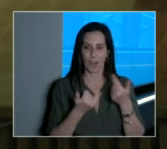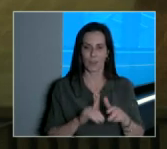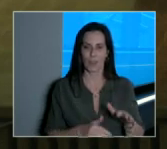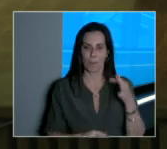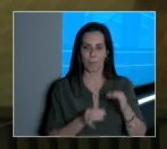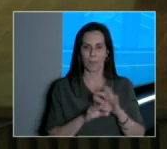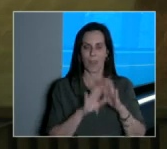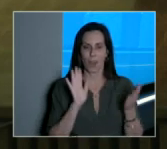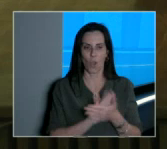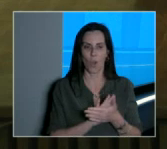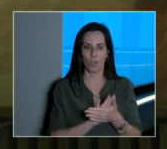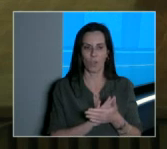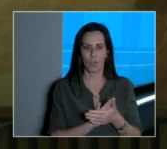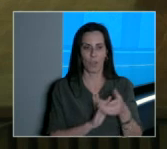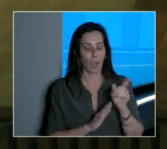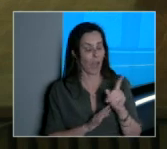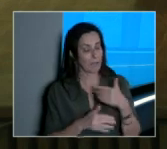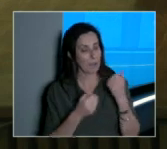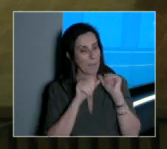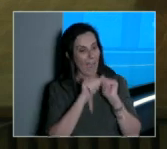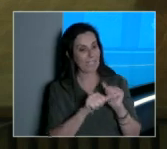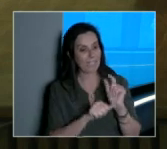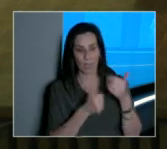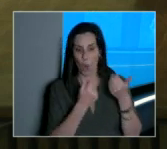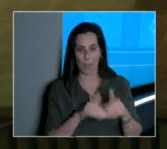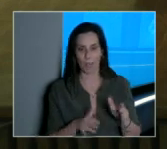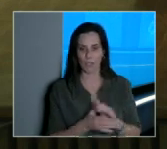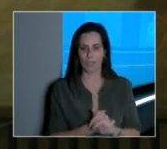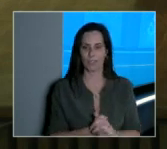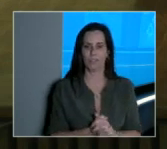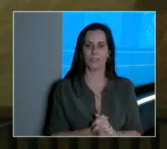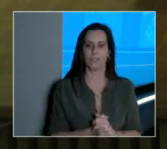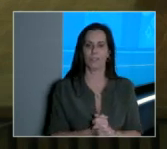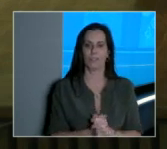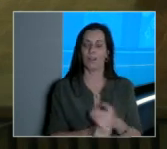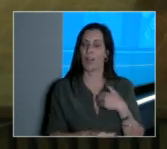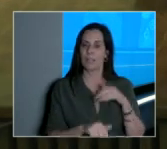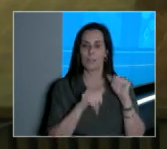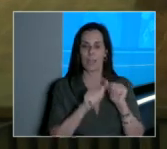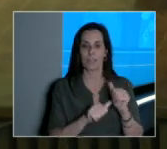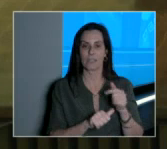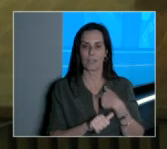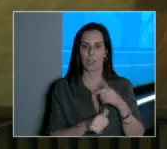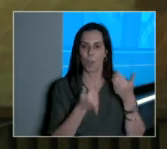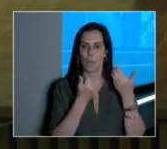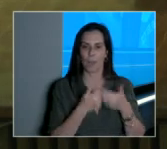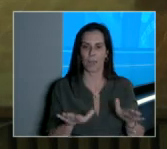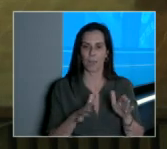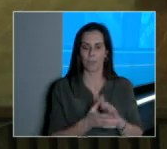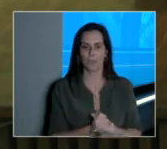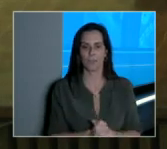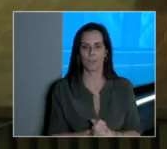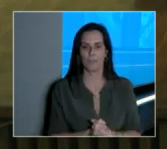המשפט הזה על כל השדרה. לחזק אותה, אני מחזק אותה את מערכת המשפט. גם את בית המשפט העליון, גם את היותר חנית. אני מחזק אותה. את כולם, האקטיביזם